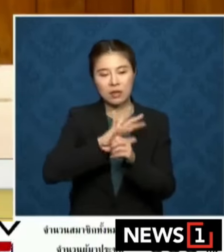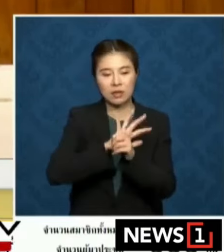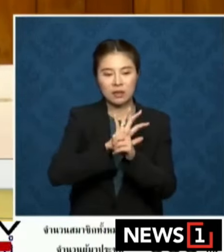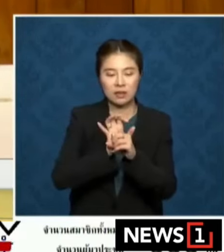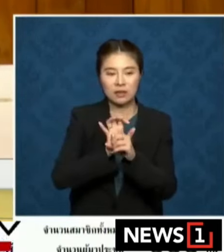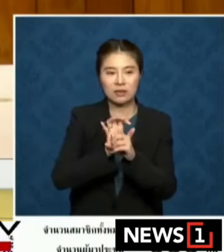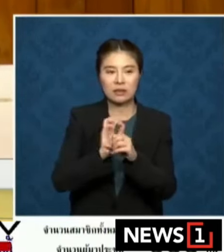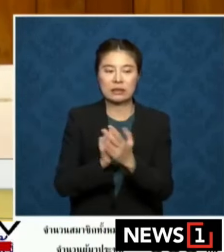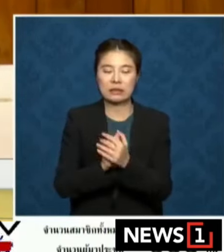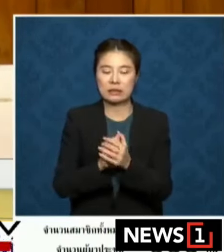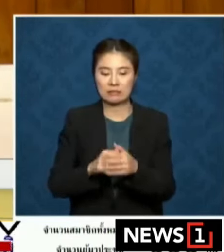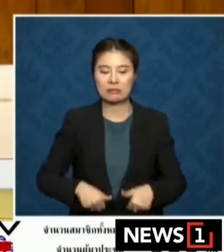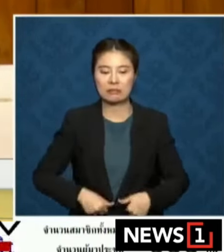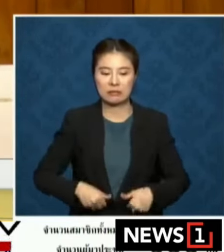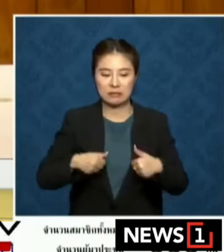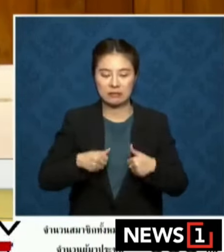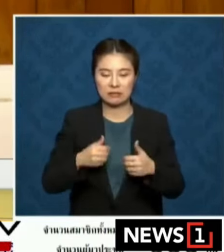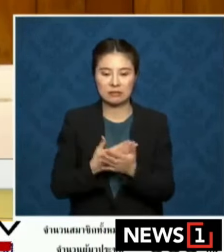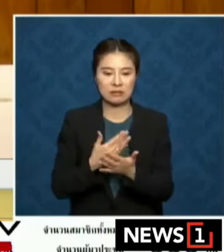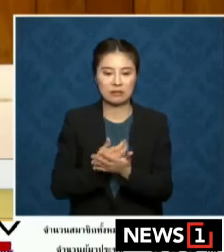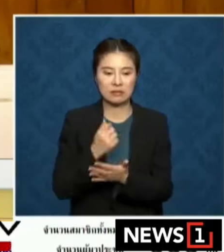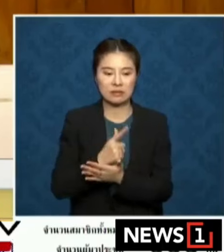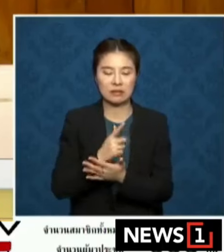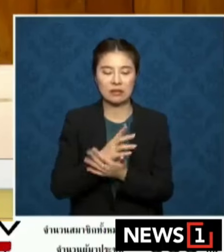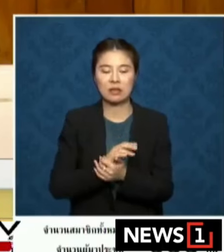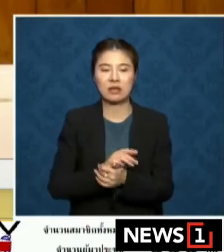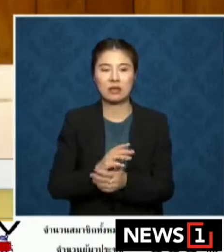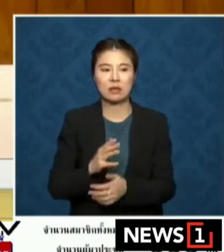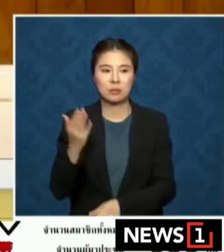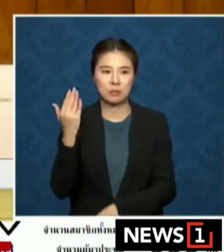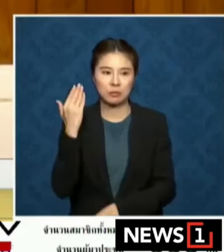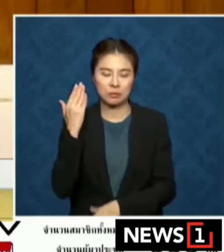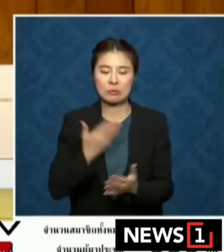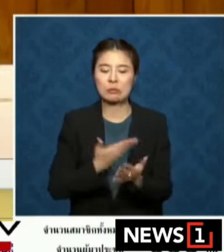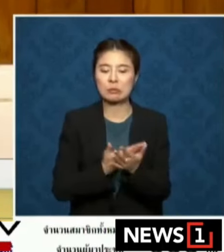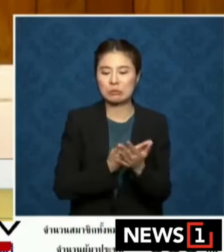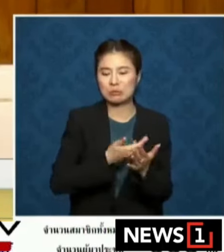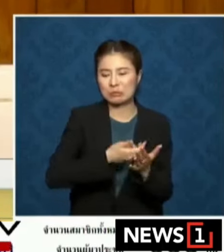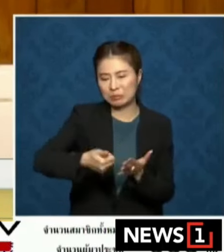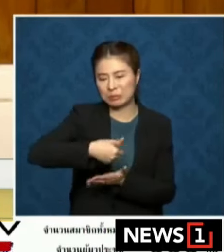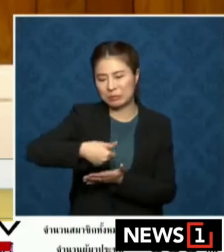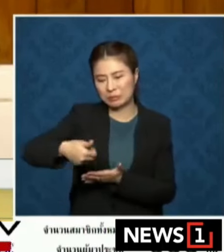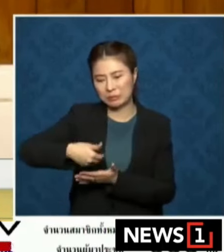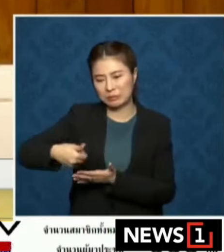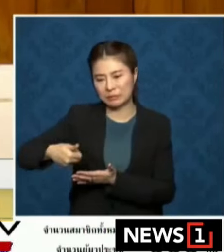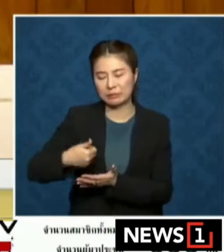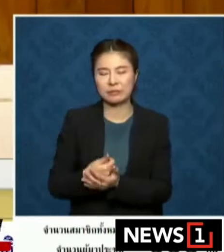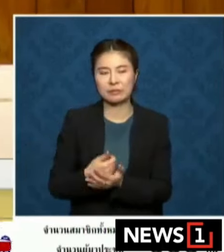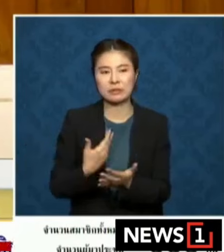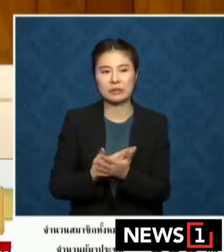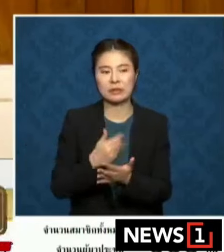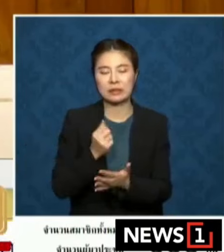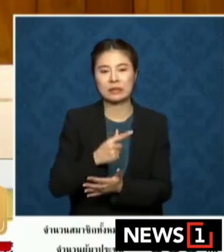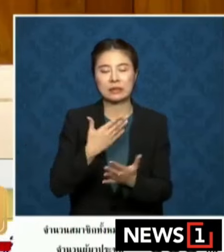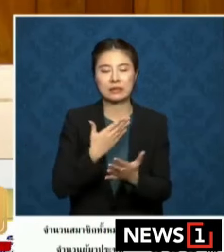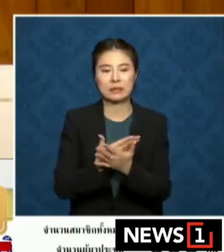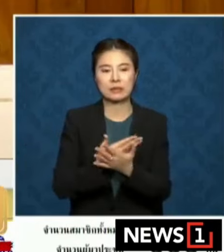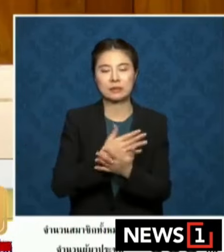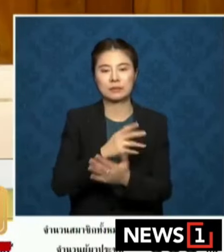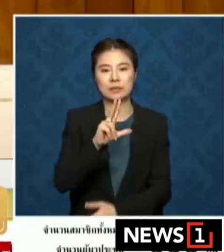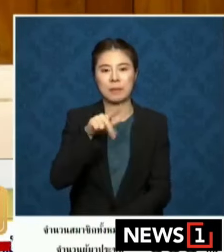จำเป็นที่ต้องจัดสรรเผื่ออนาคตเช่นการป่องกันการบรรเทาสถานการณ์ที่มีผลกระทบต่อความสงบเรียบร้อยเรื่องของความมั่นคงของรัฐและความ